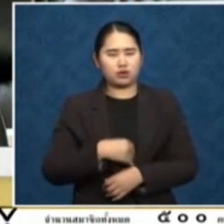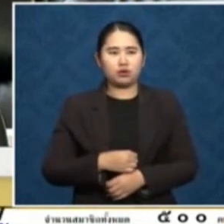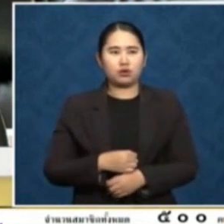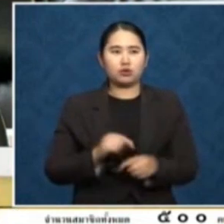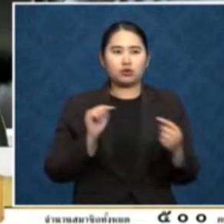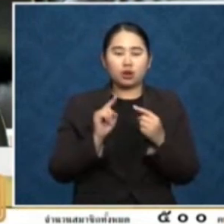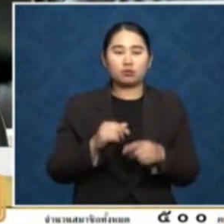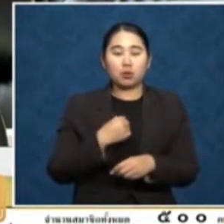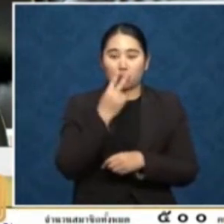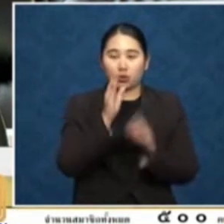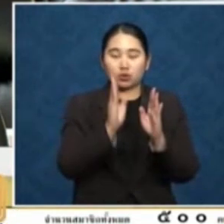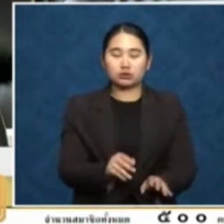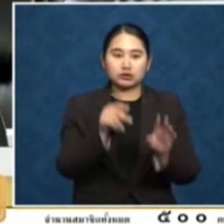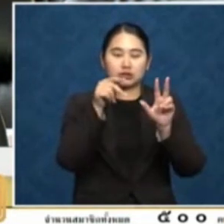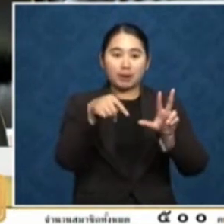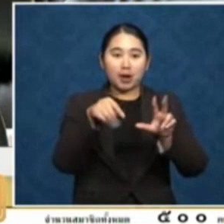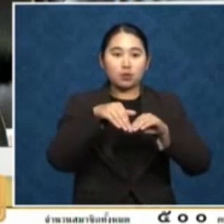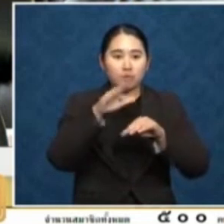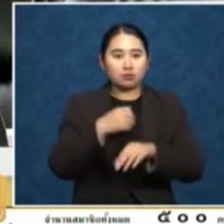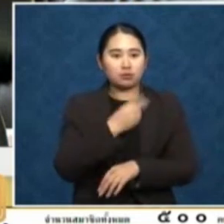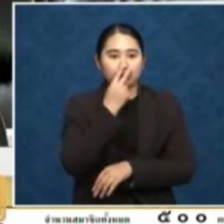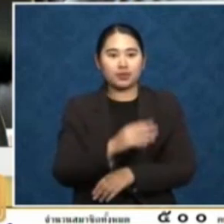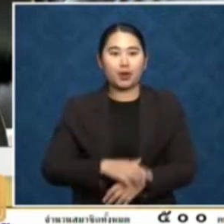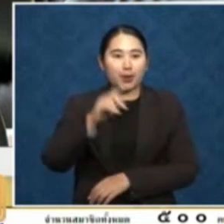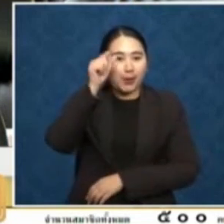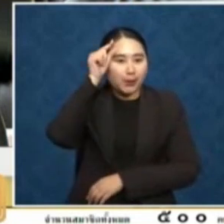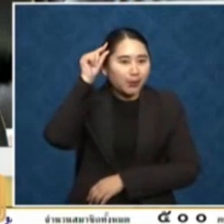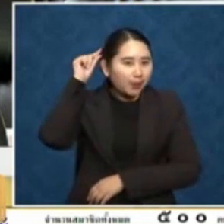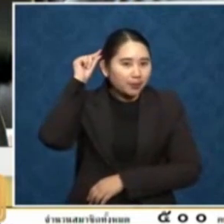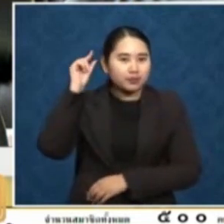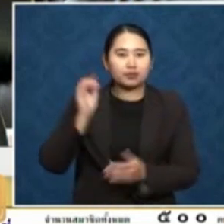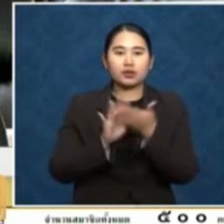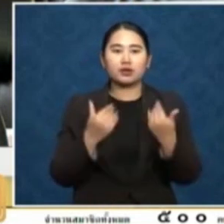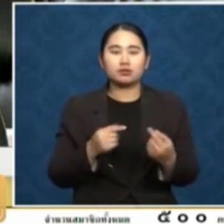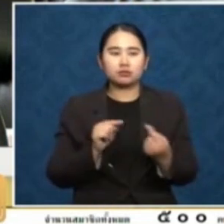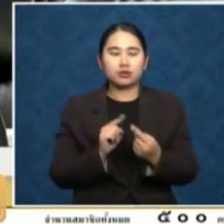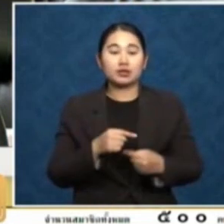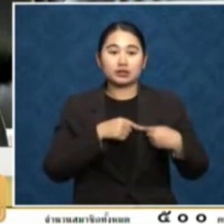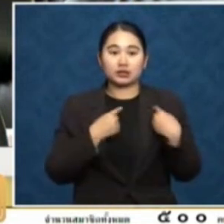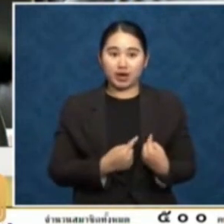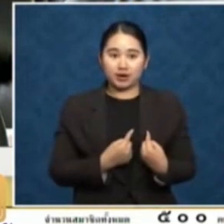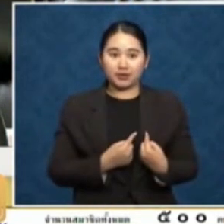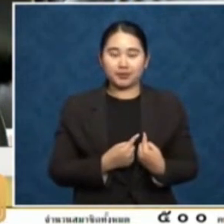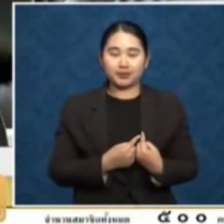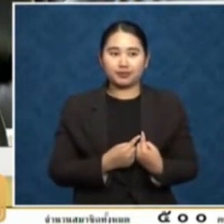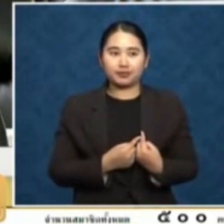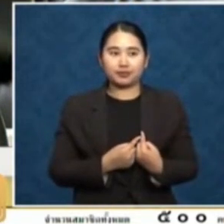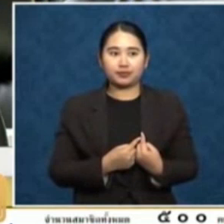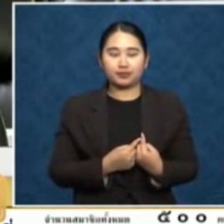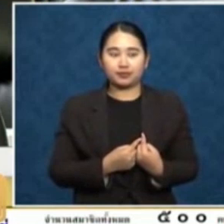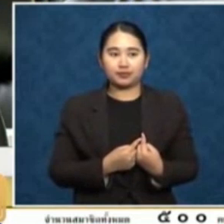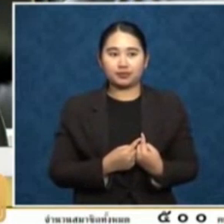ายบางคนหน้าอกอย่างนี้อยู่ครับผมมองผมแลเห็นเพราะมัน 3,200 คนอยู่ที่นั่นแล้วตัดผมสั้นด้ว